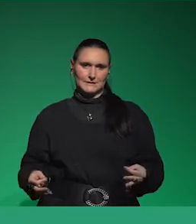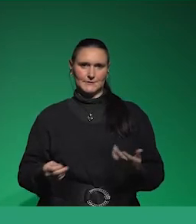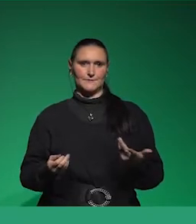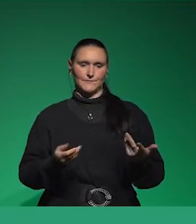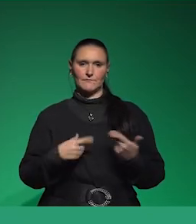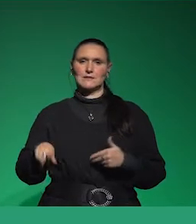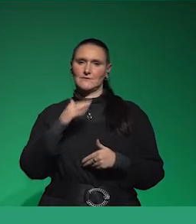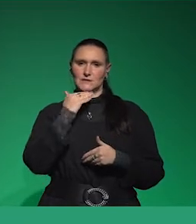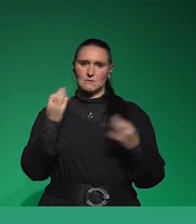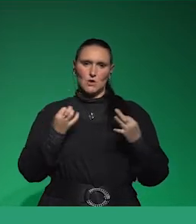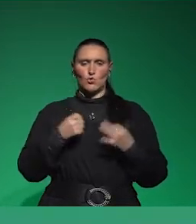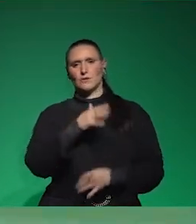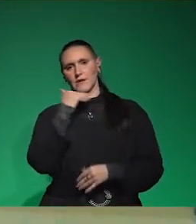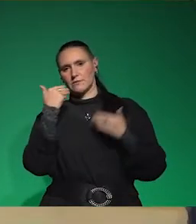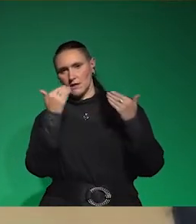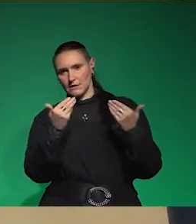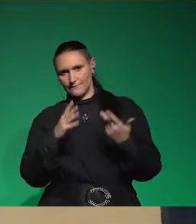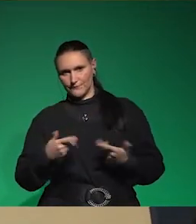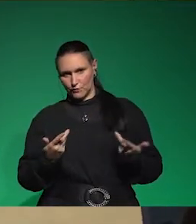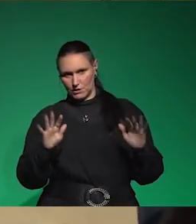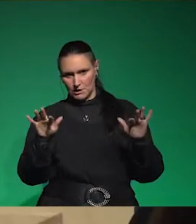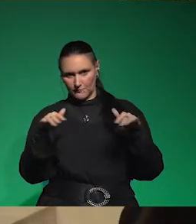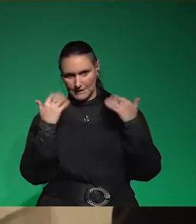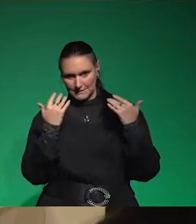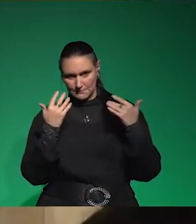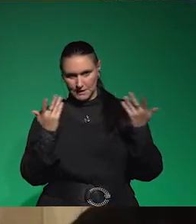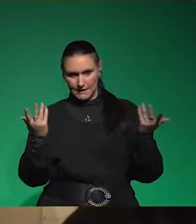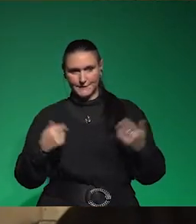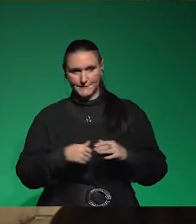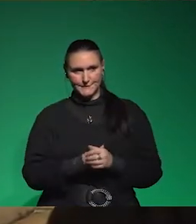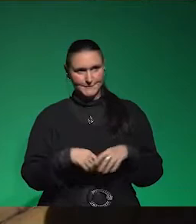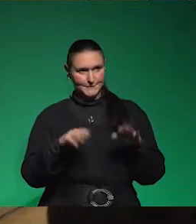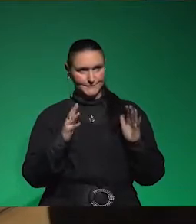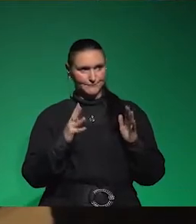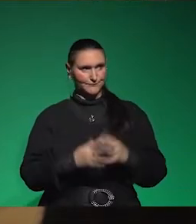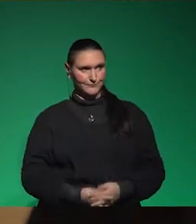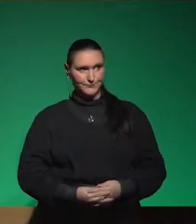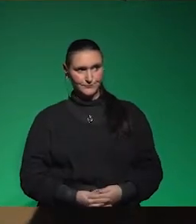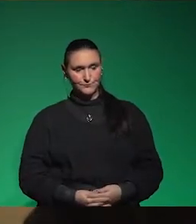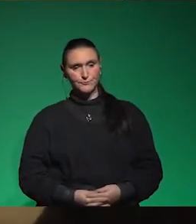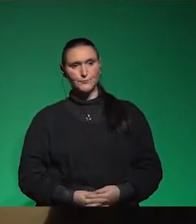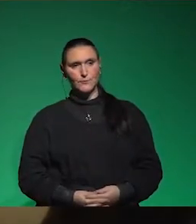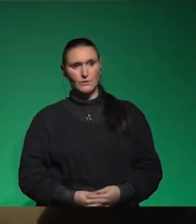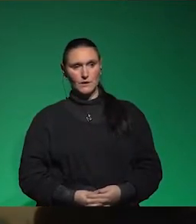das Wasser, das ist für uns natürlich von großer Bedeutung. Gut, vielen Dank.